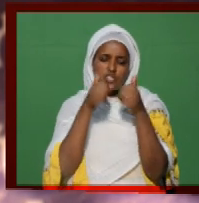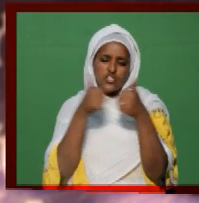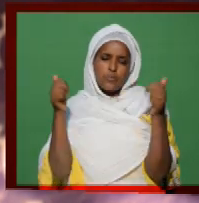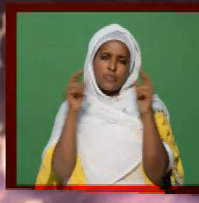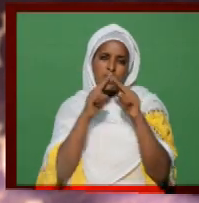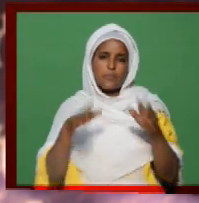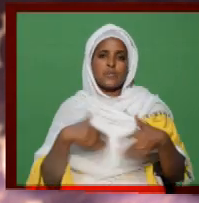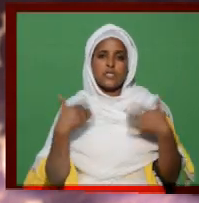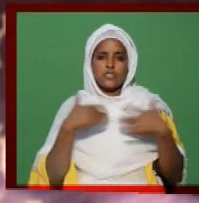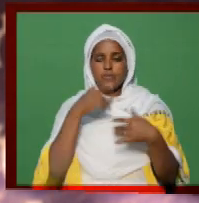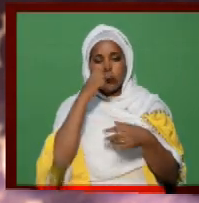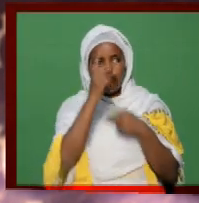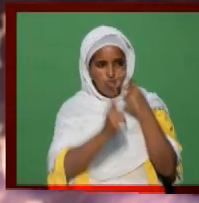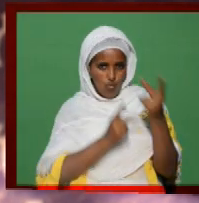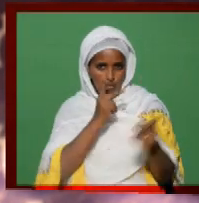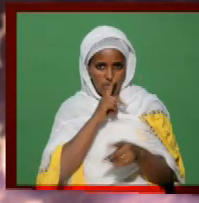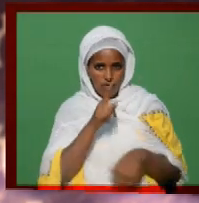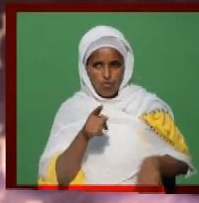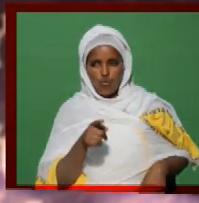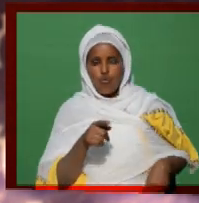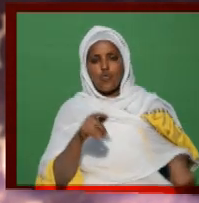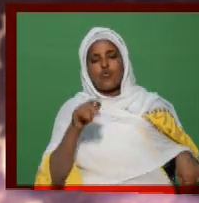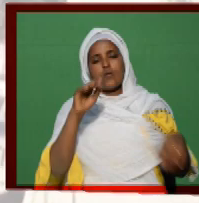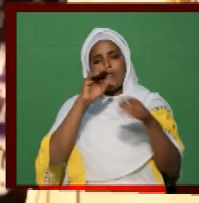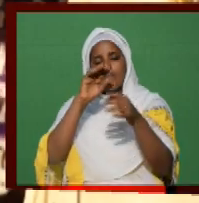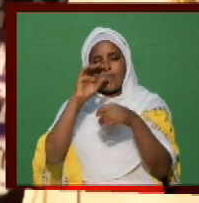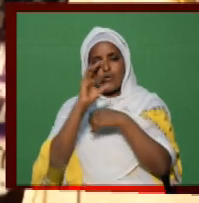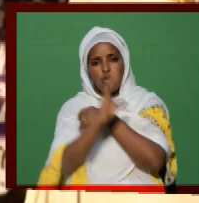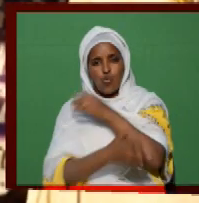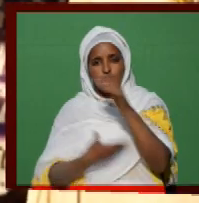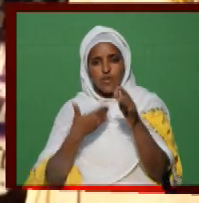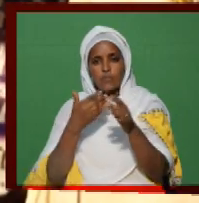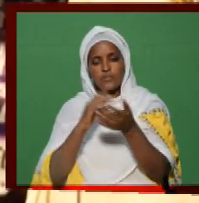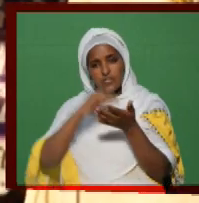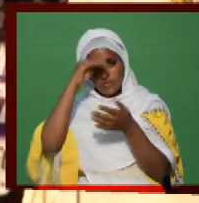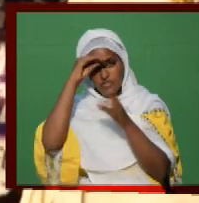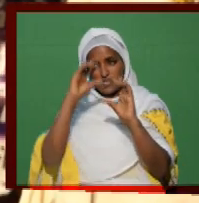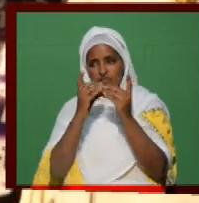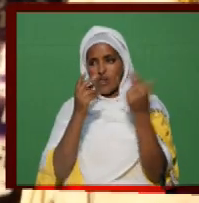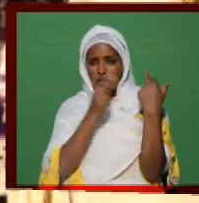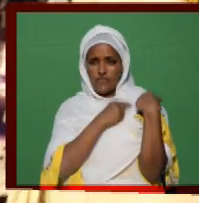ቤት እጅግ በጣም ደስ የሚልና የሚጎበኝ ነው። የምዕራብ